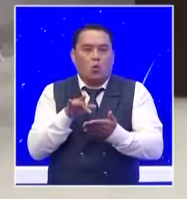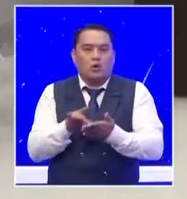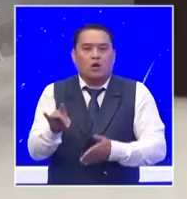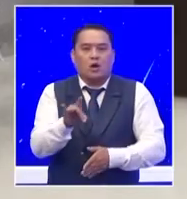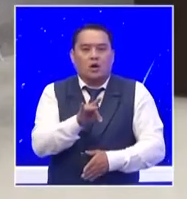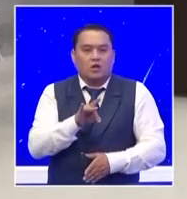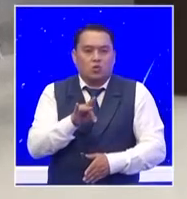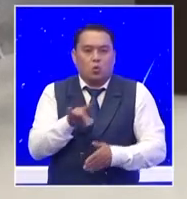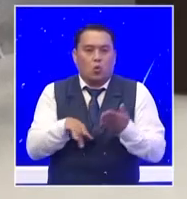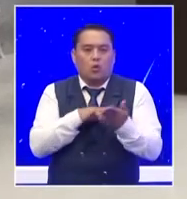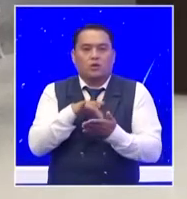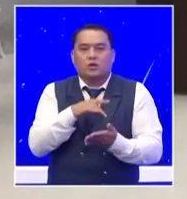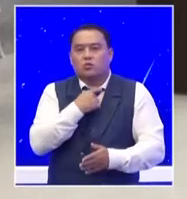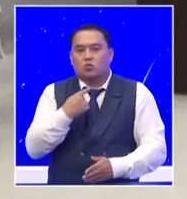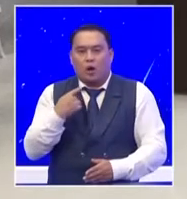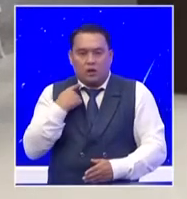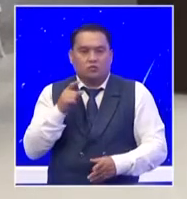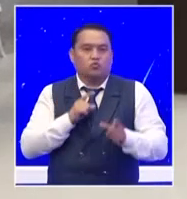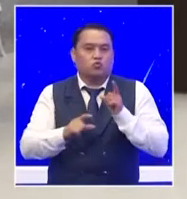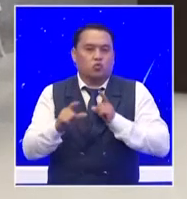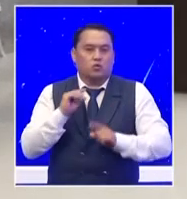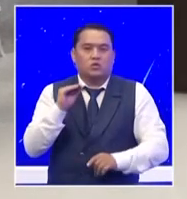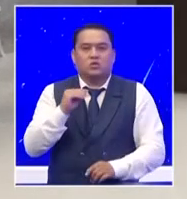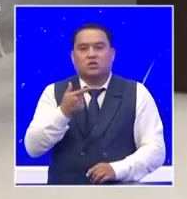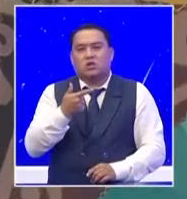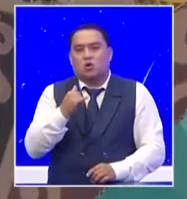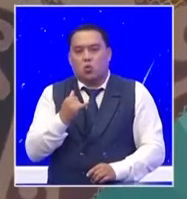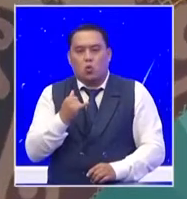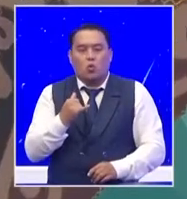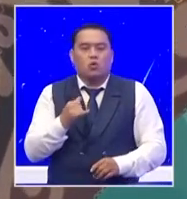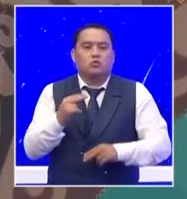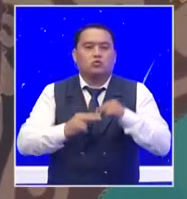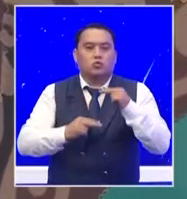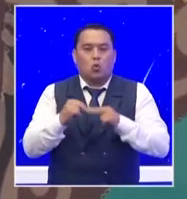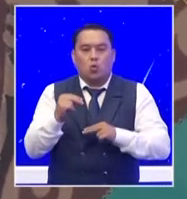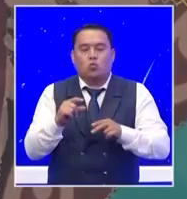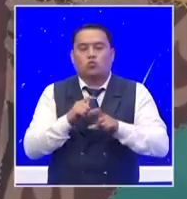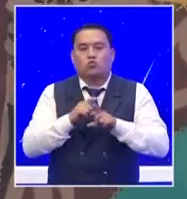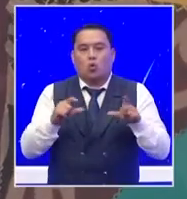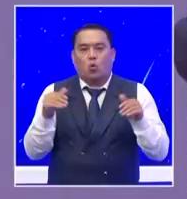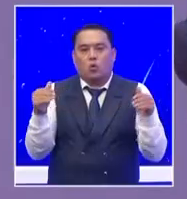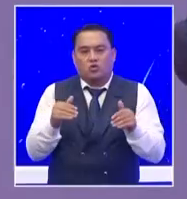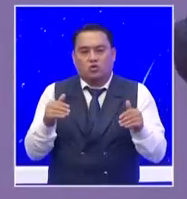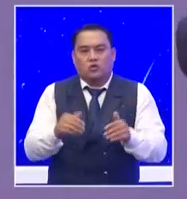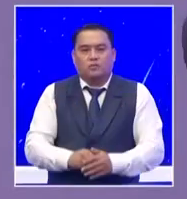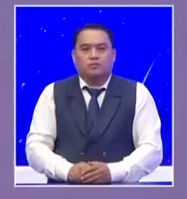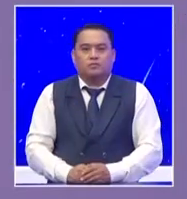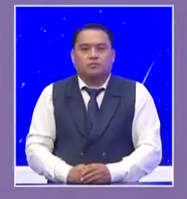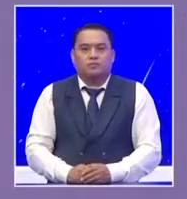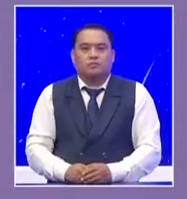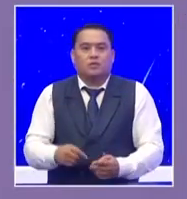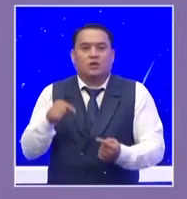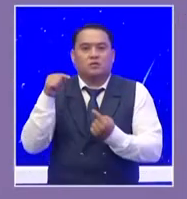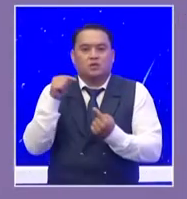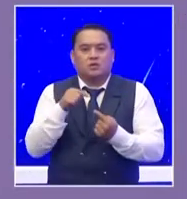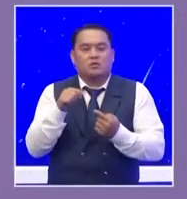микрорайоне Каратал города Талдыкорган для студентов ЖГУ. Еще 3 жилых корпуса строятся для учащихся колледжей. В соответствии с